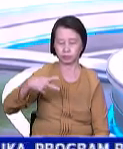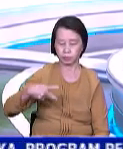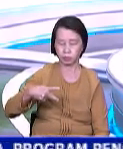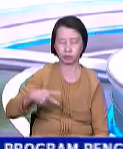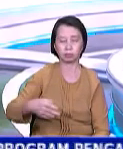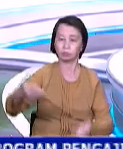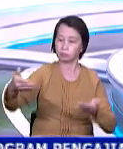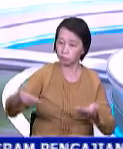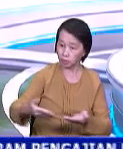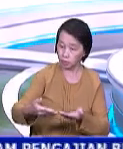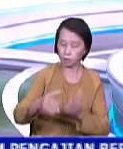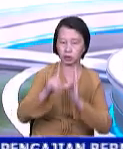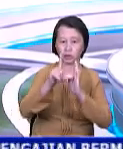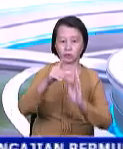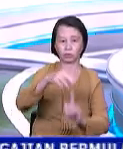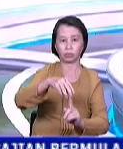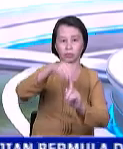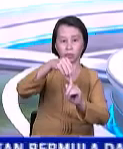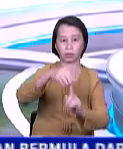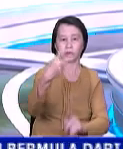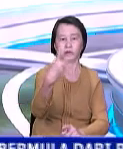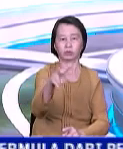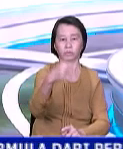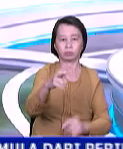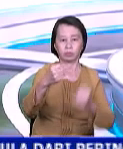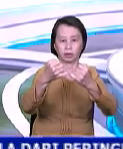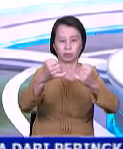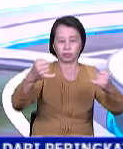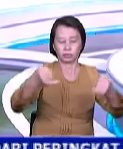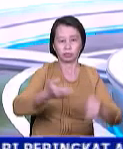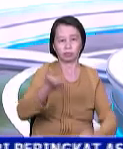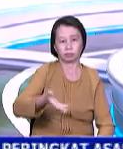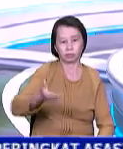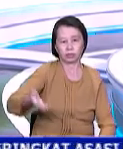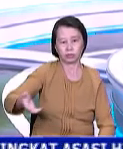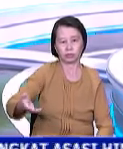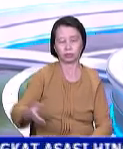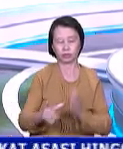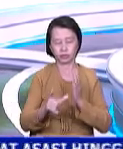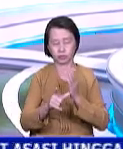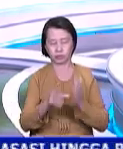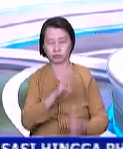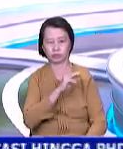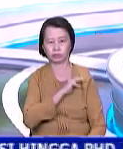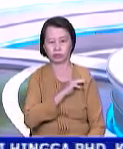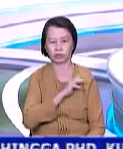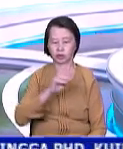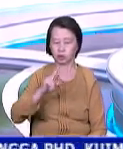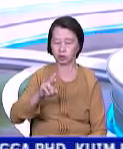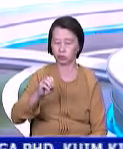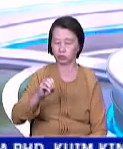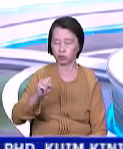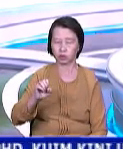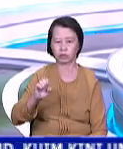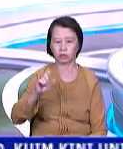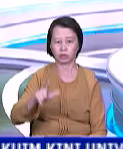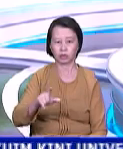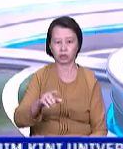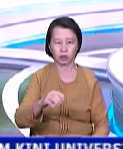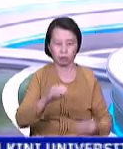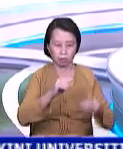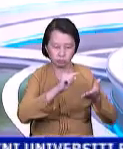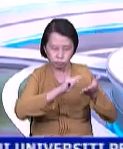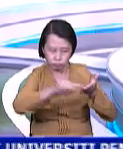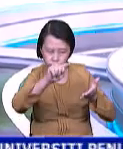SGP memperkenalkan logo kaos untuk 12 jenis parangan berkenaan dimalam trinidad Rasul Wahid berkata penandaan